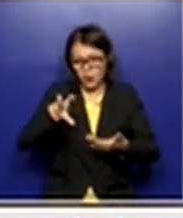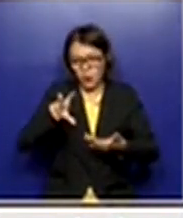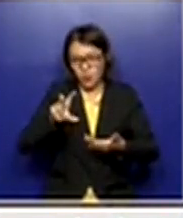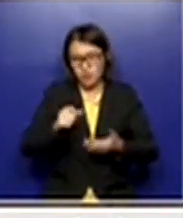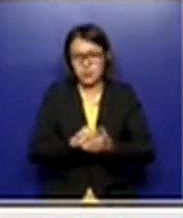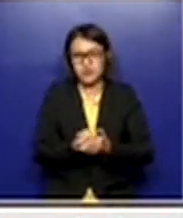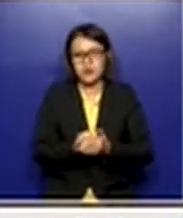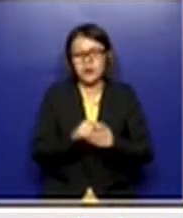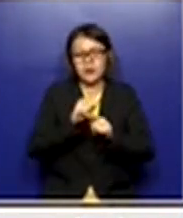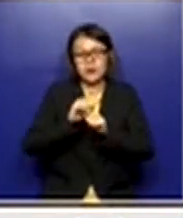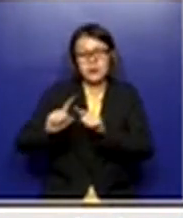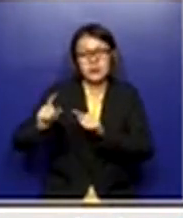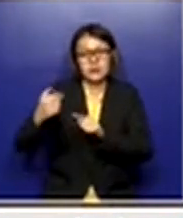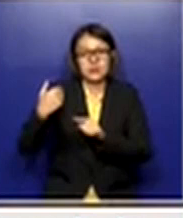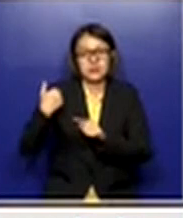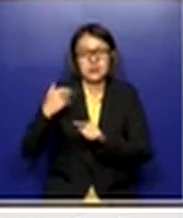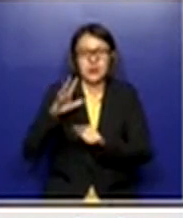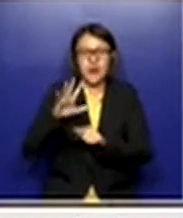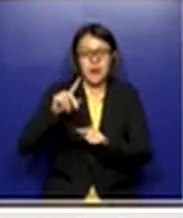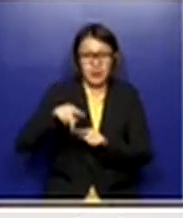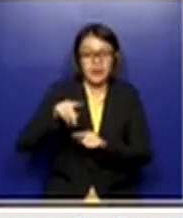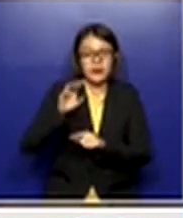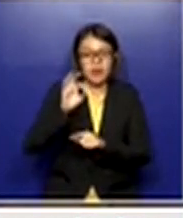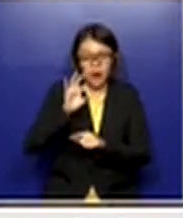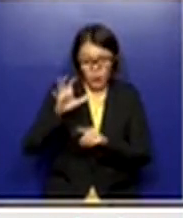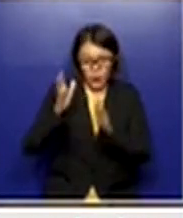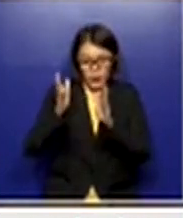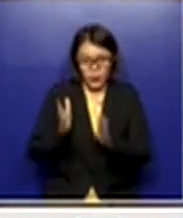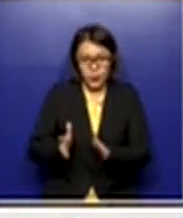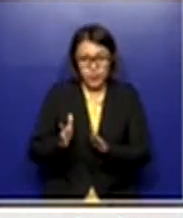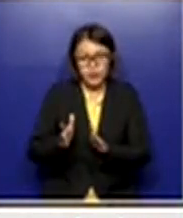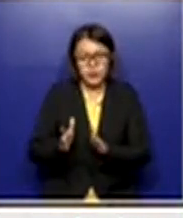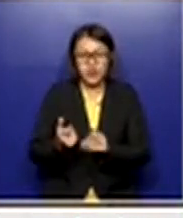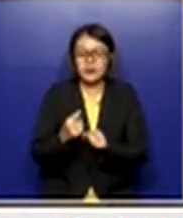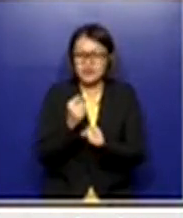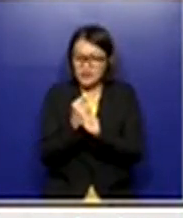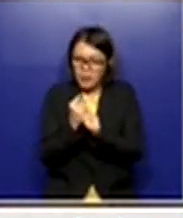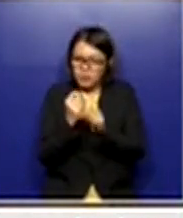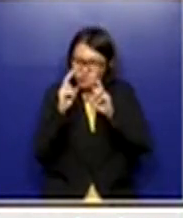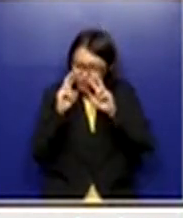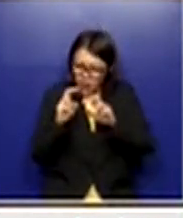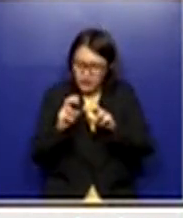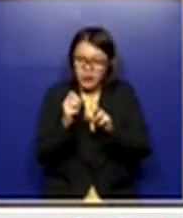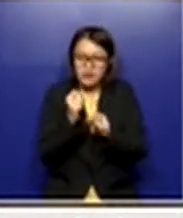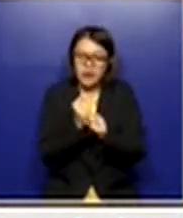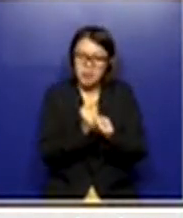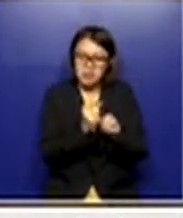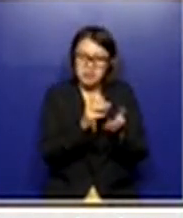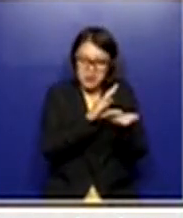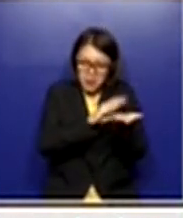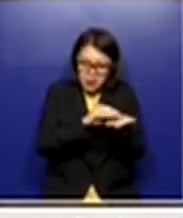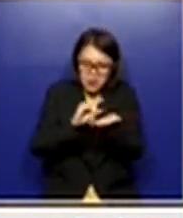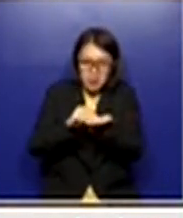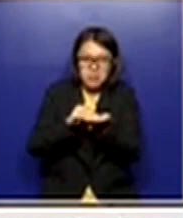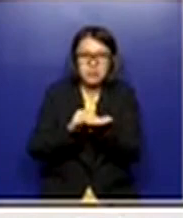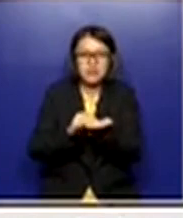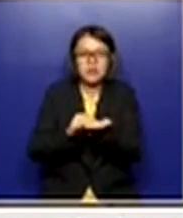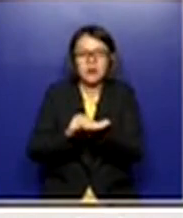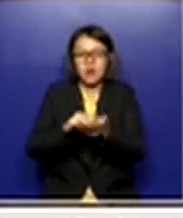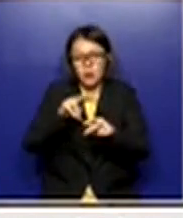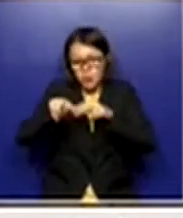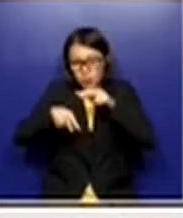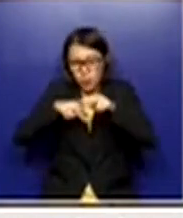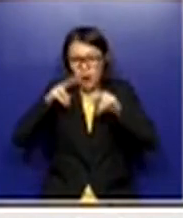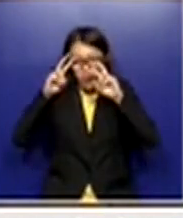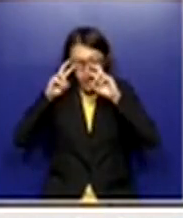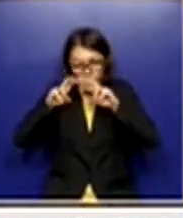Quality Rating จำนวน 5,900 คนการทำ Consumer Insight ตลอดทั้งปีและการจัดการสำรวจและการวิเ